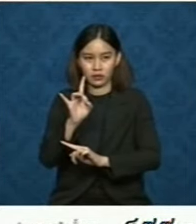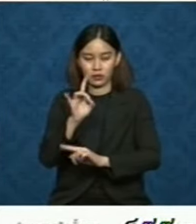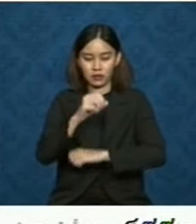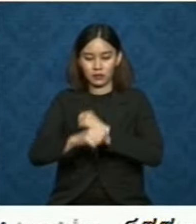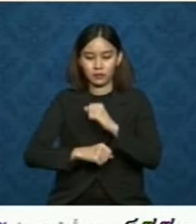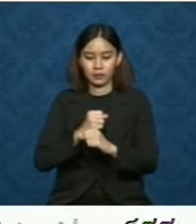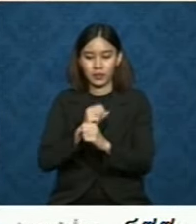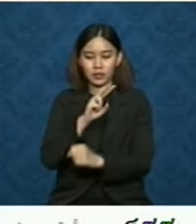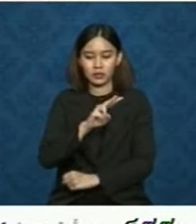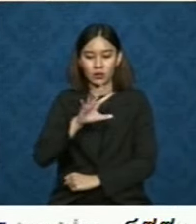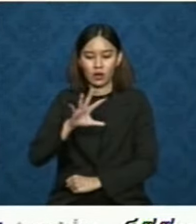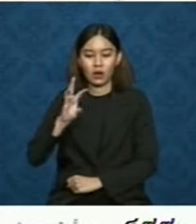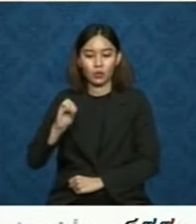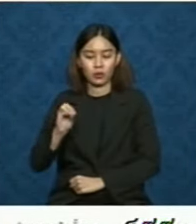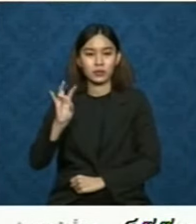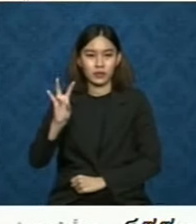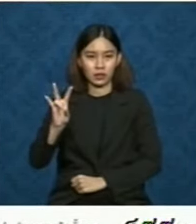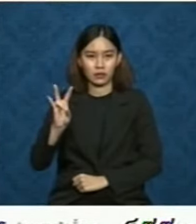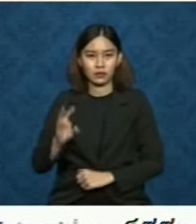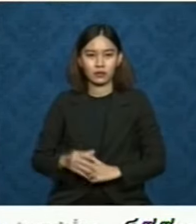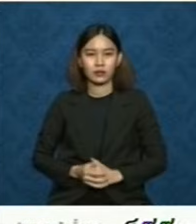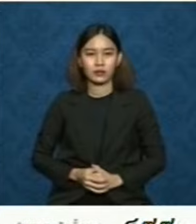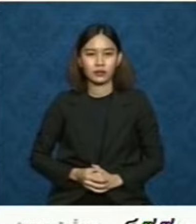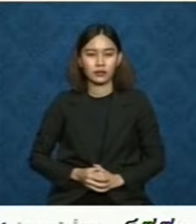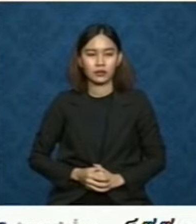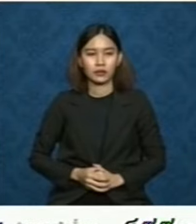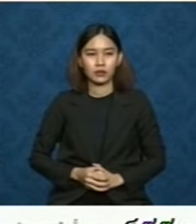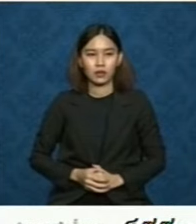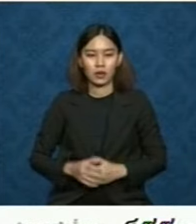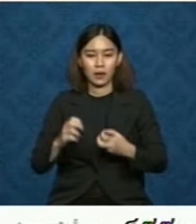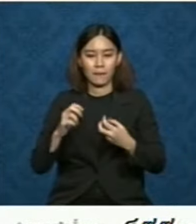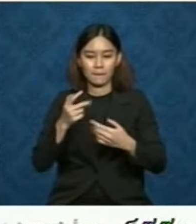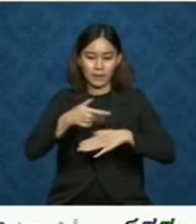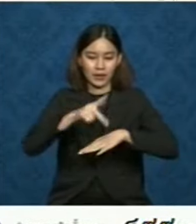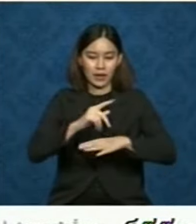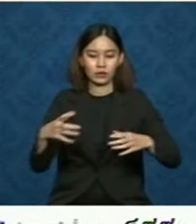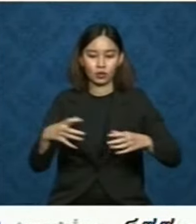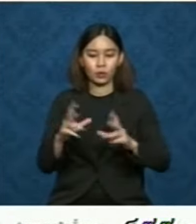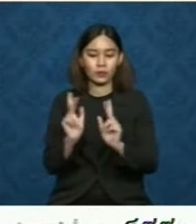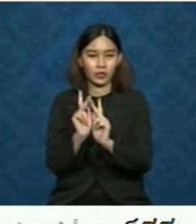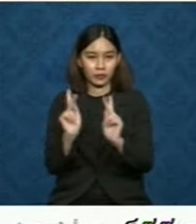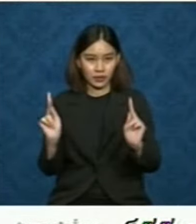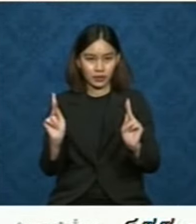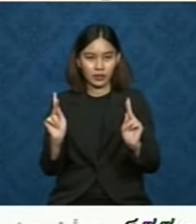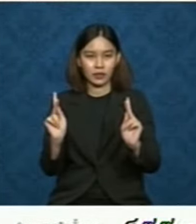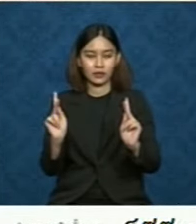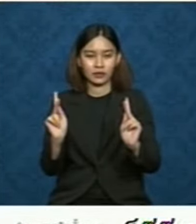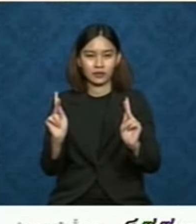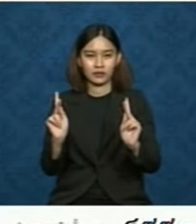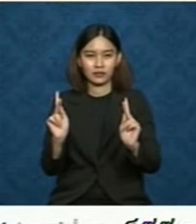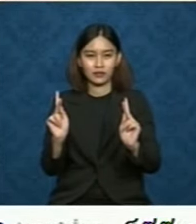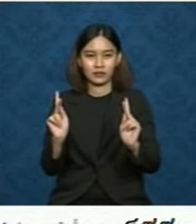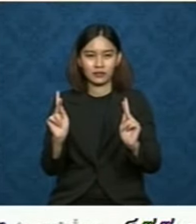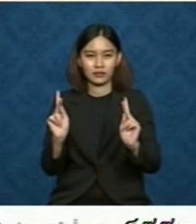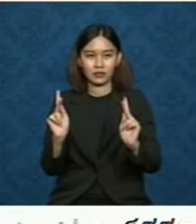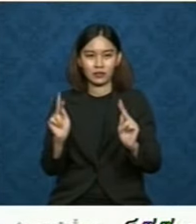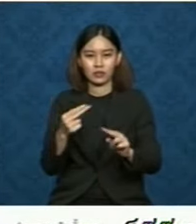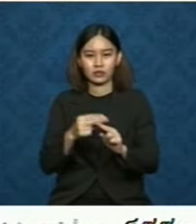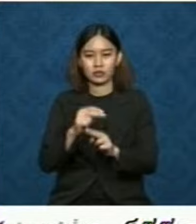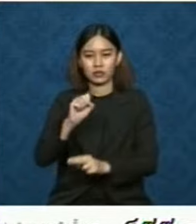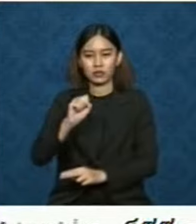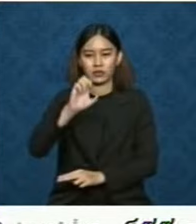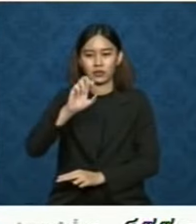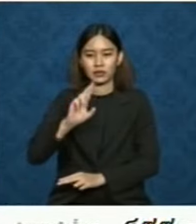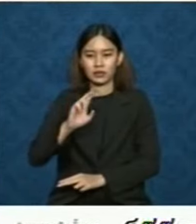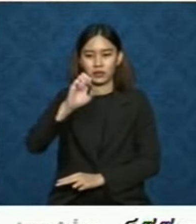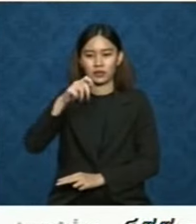พุธศักราช2567นะครับด้วยประธานคณะกรรมาธิการคุณสฤษดิ์พงษ์เกี่ยวว